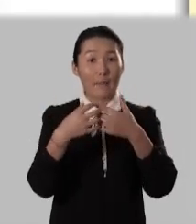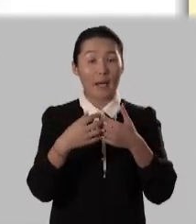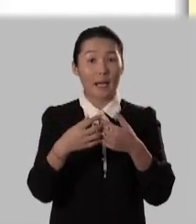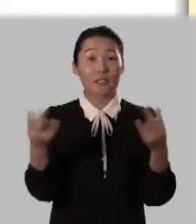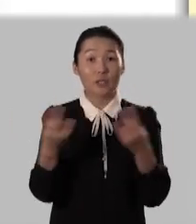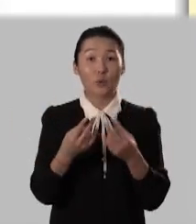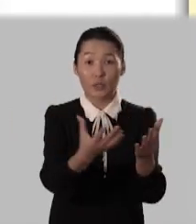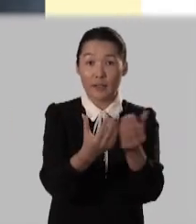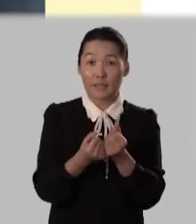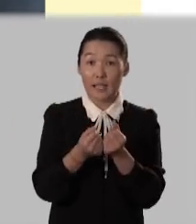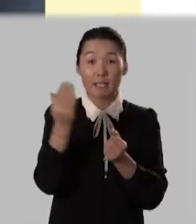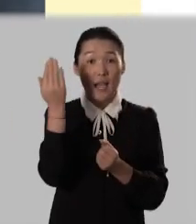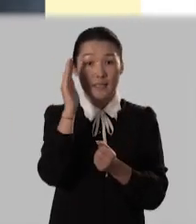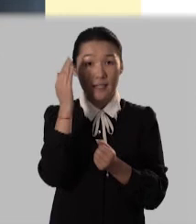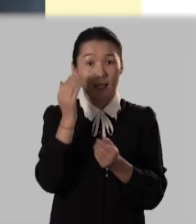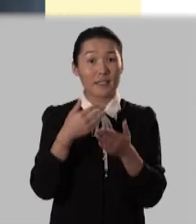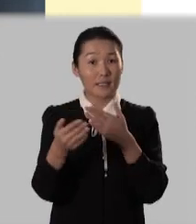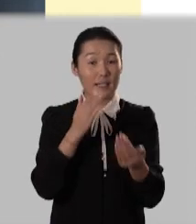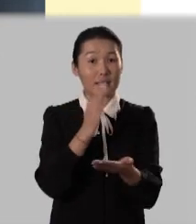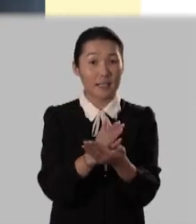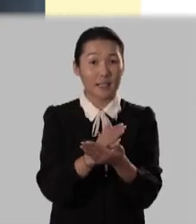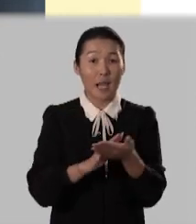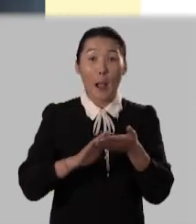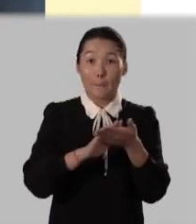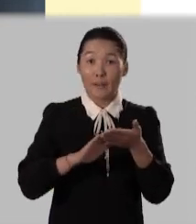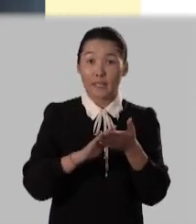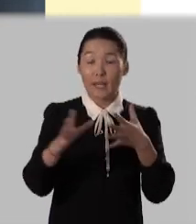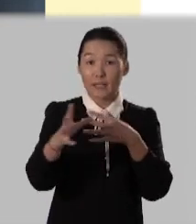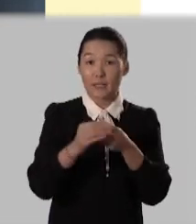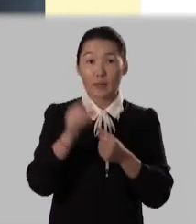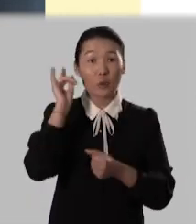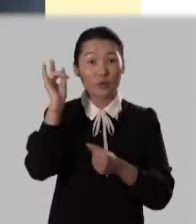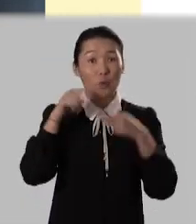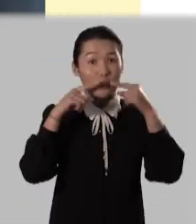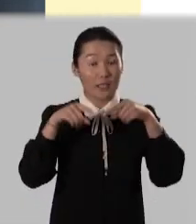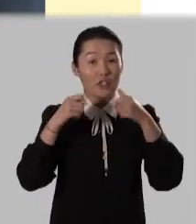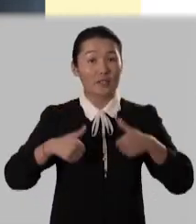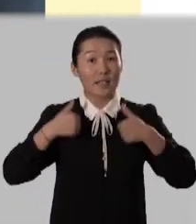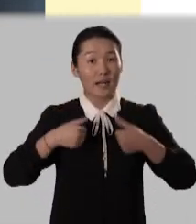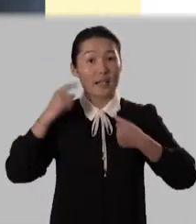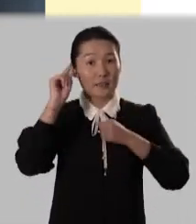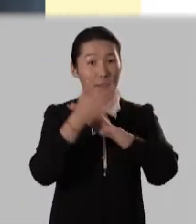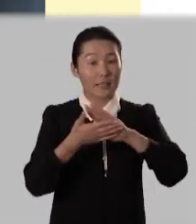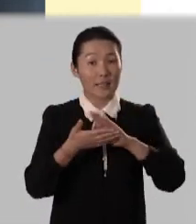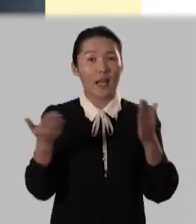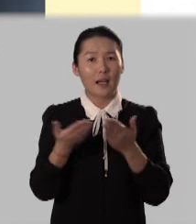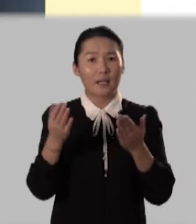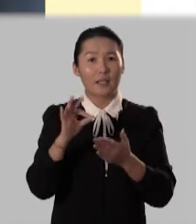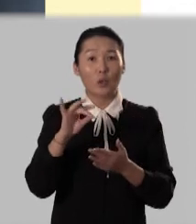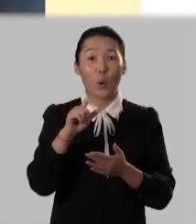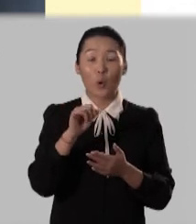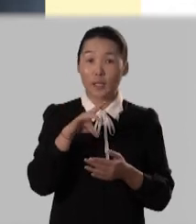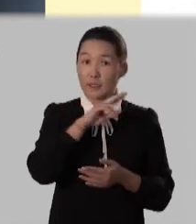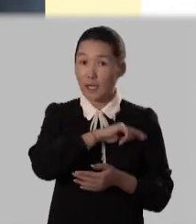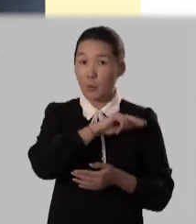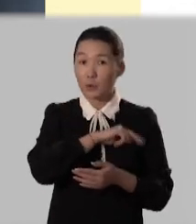у вас под рукой повторяйте за мной звуки речи стараясь понять какие органы работают при их произнесении